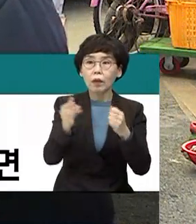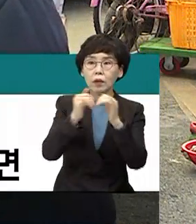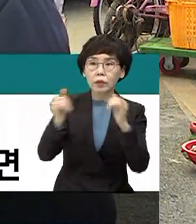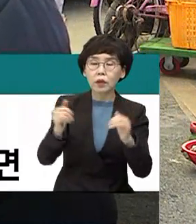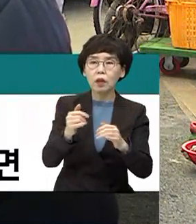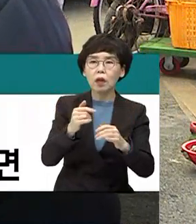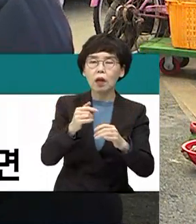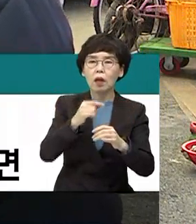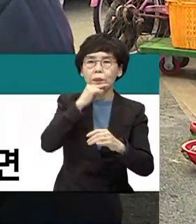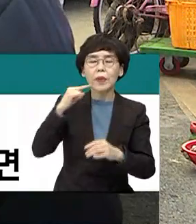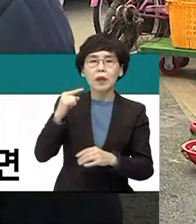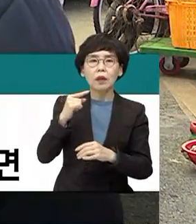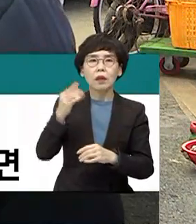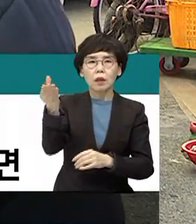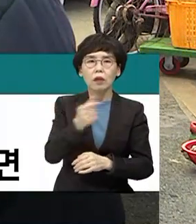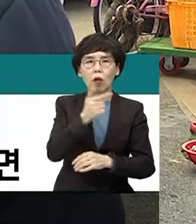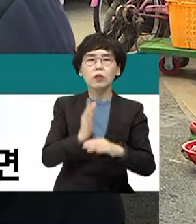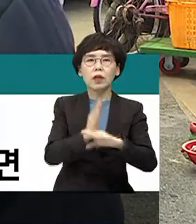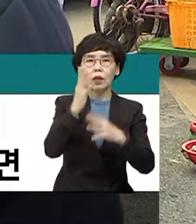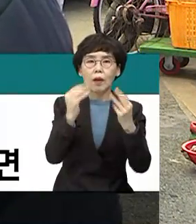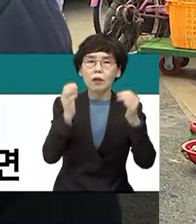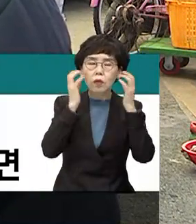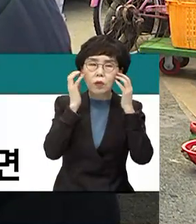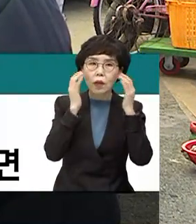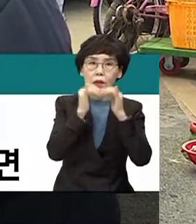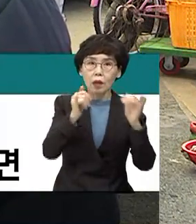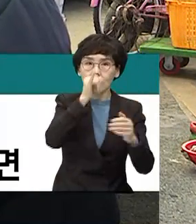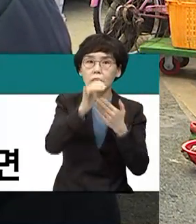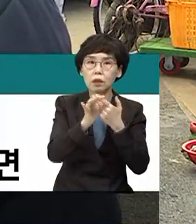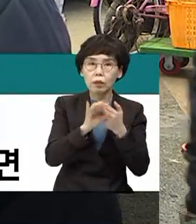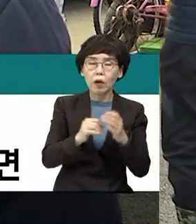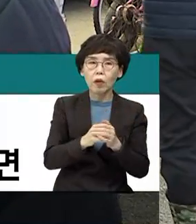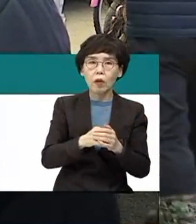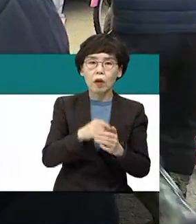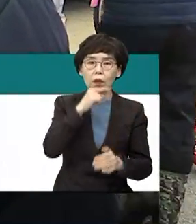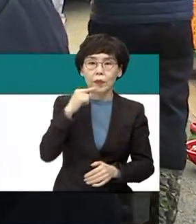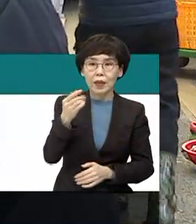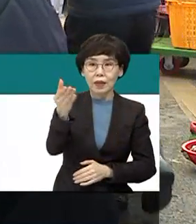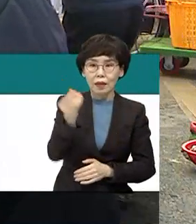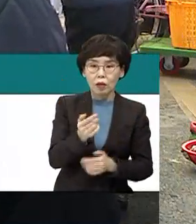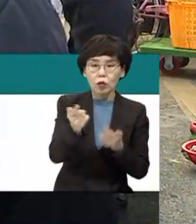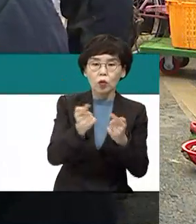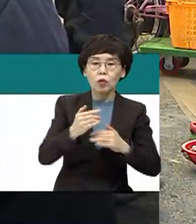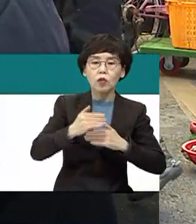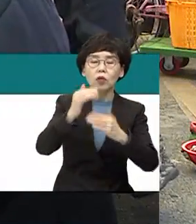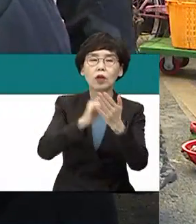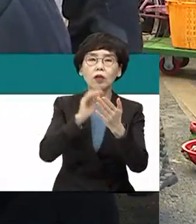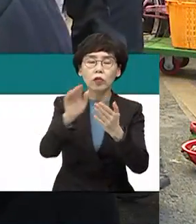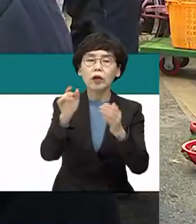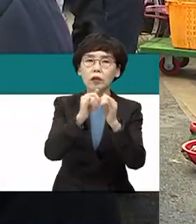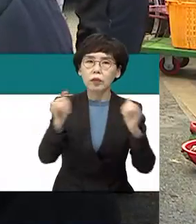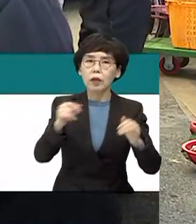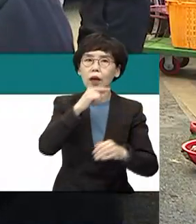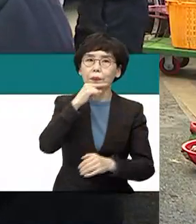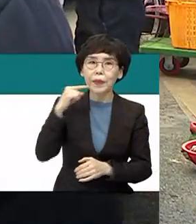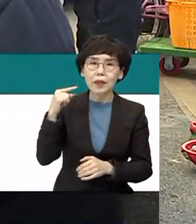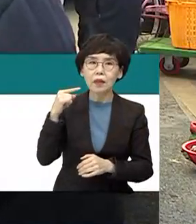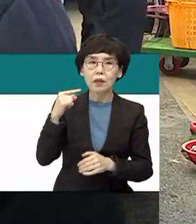과도한 채무로 고생을 하시는 분이 있으면 채무조정 절차를 거쳐서 그분들의